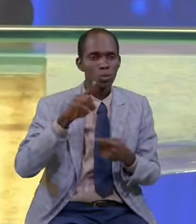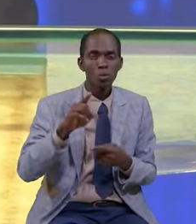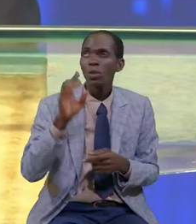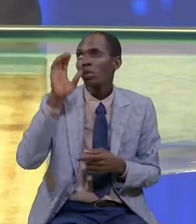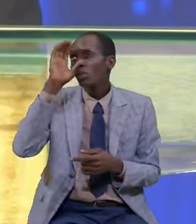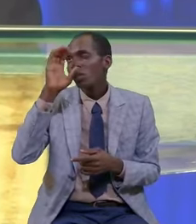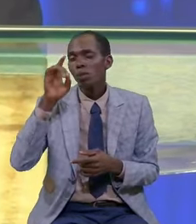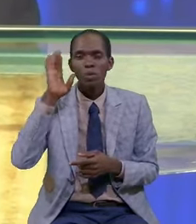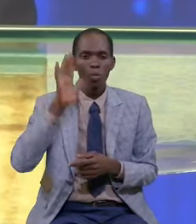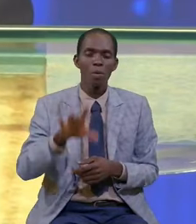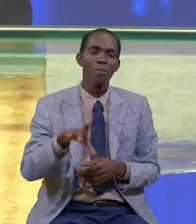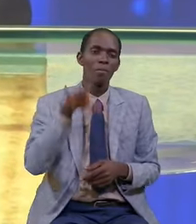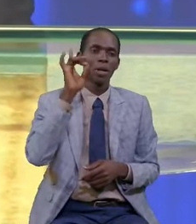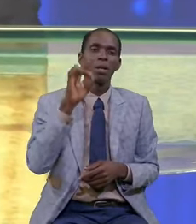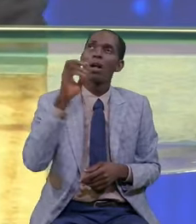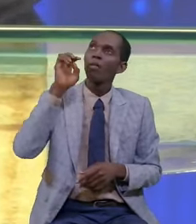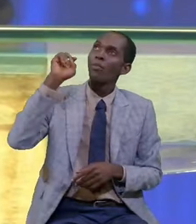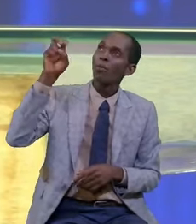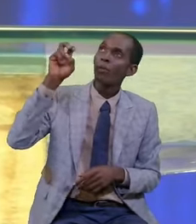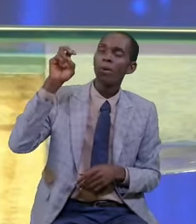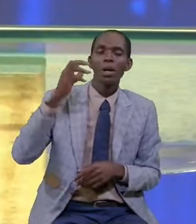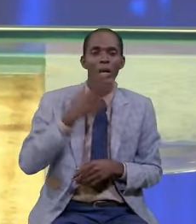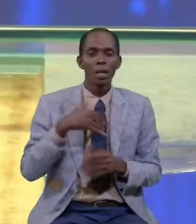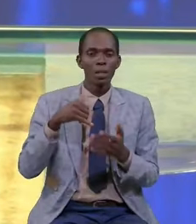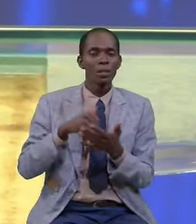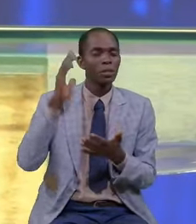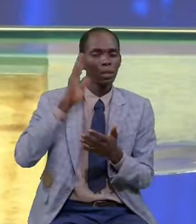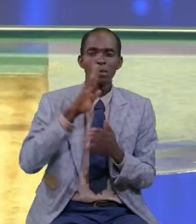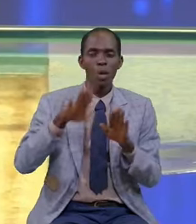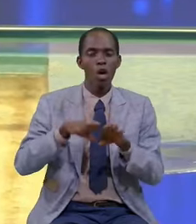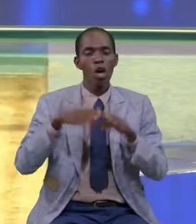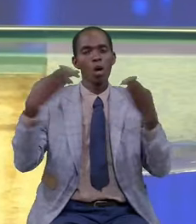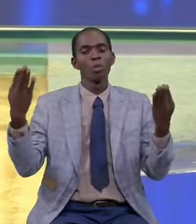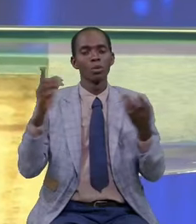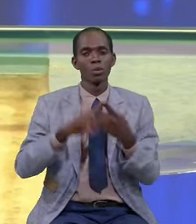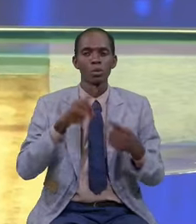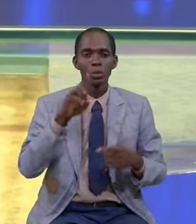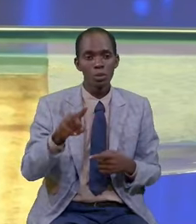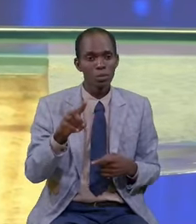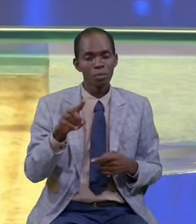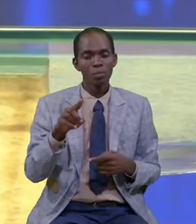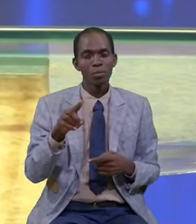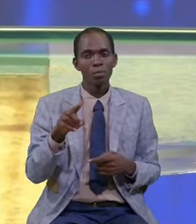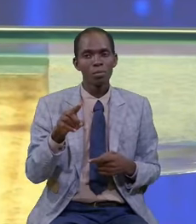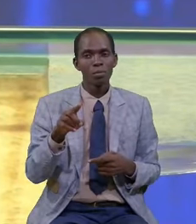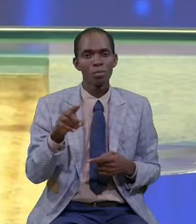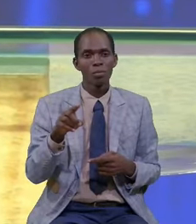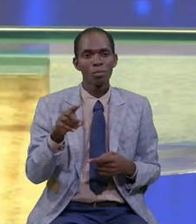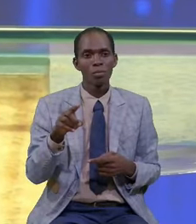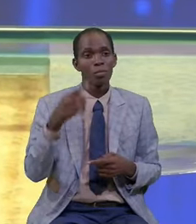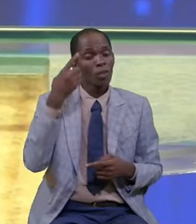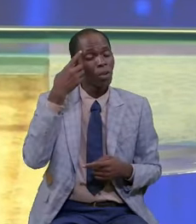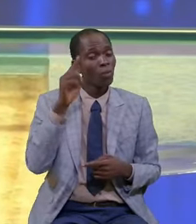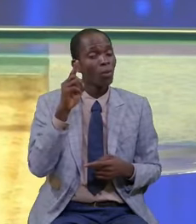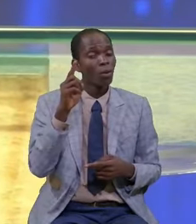vous trouverez. Frappez, et l'on vous ouvrira. Car quiconque